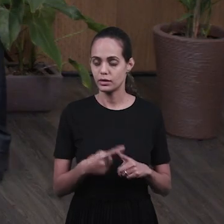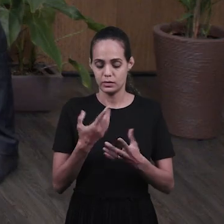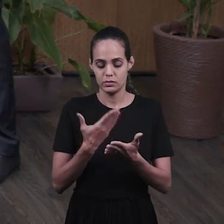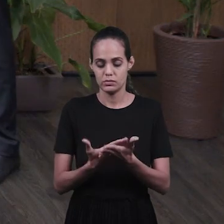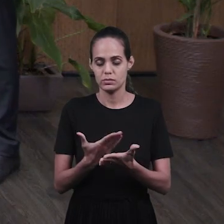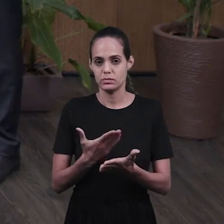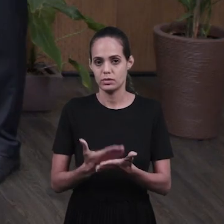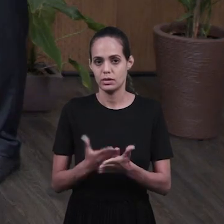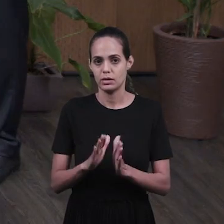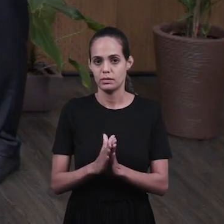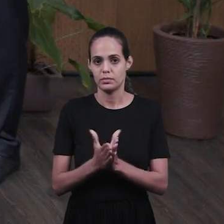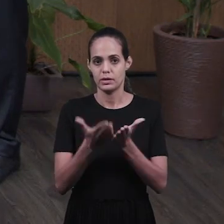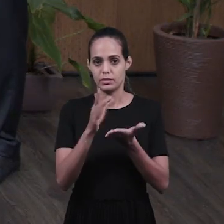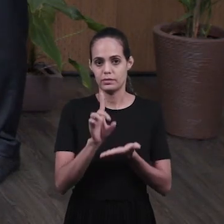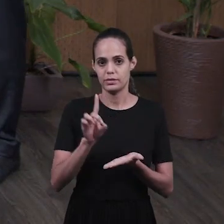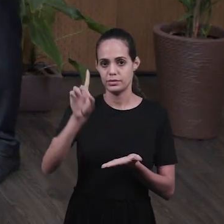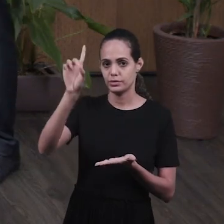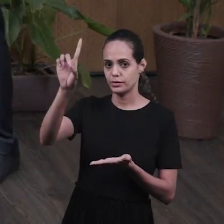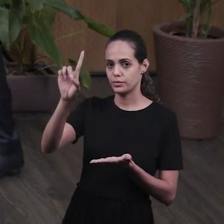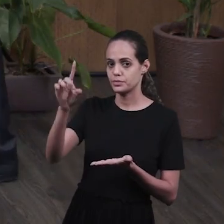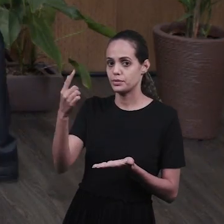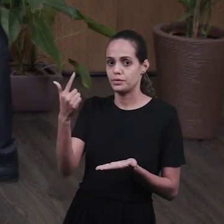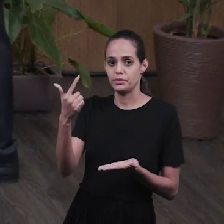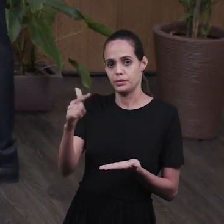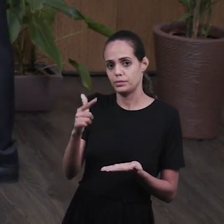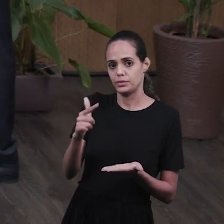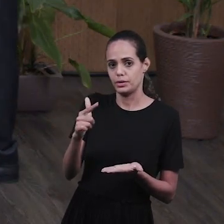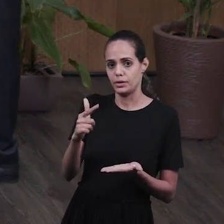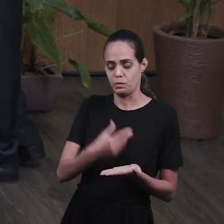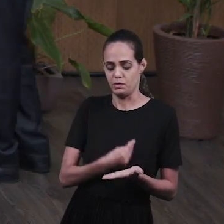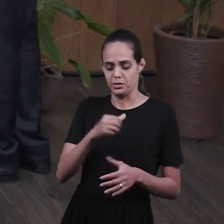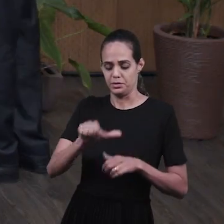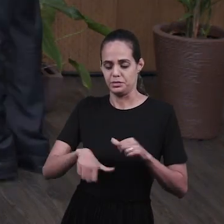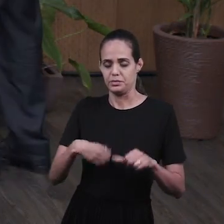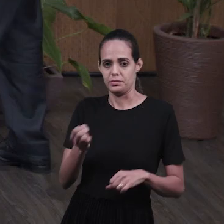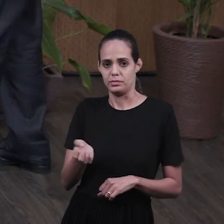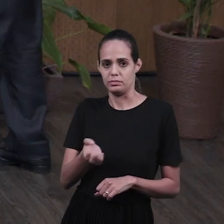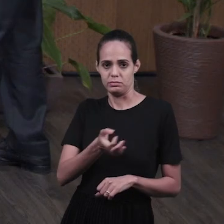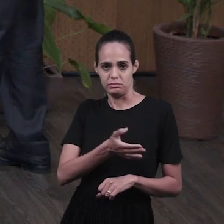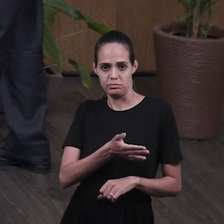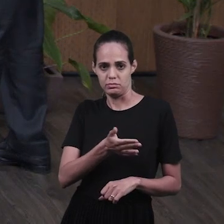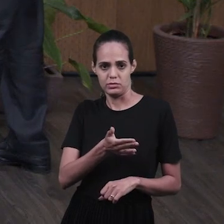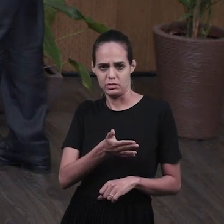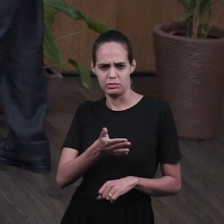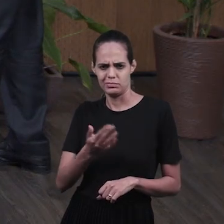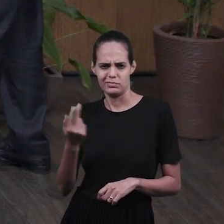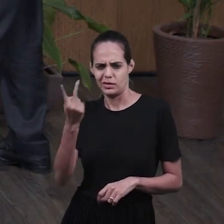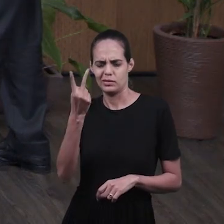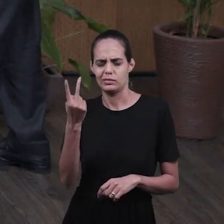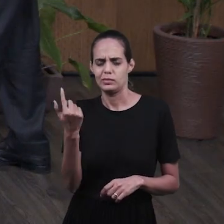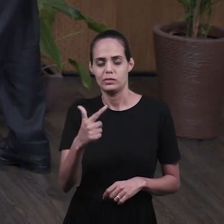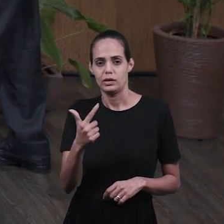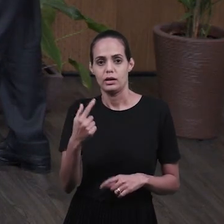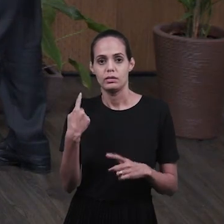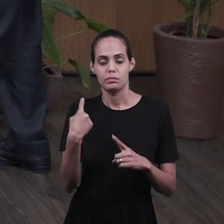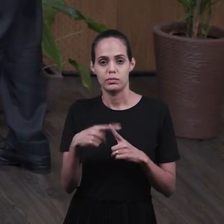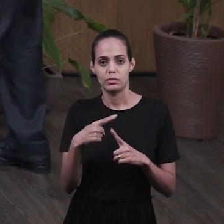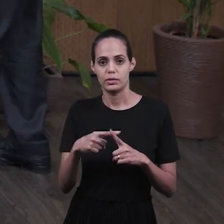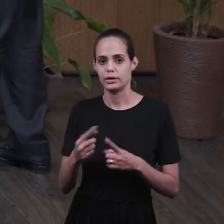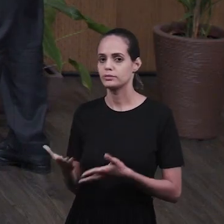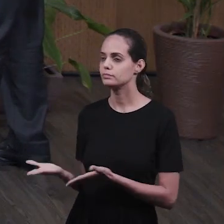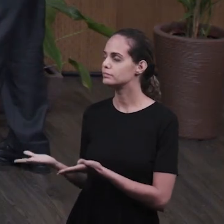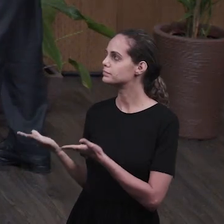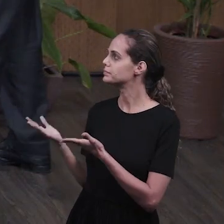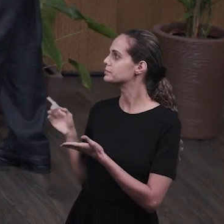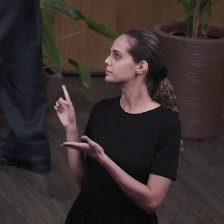Bible sans avoir une nouvelle vie en Jésus n'a aucune valeur. Ce qui est dit ici,